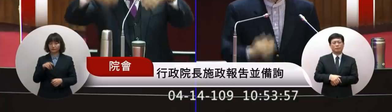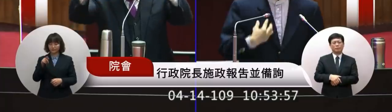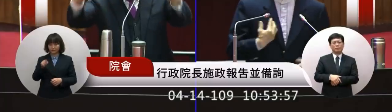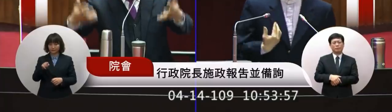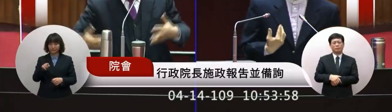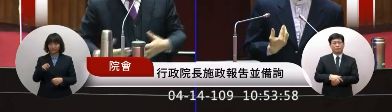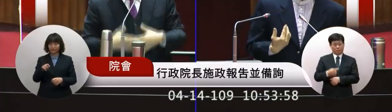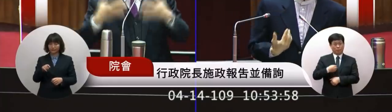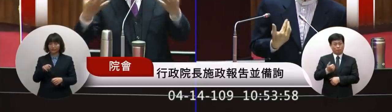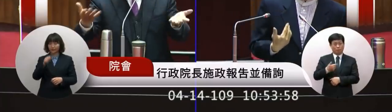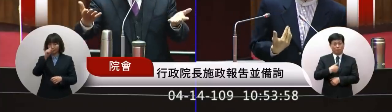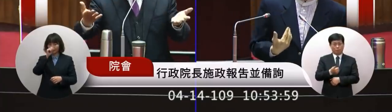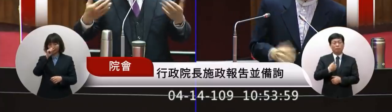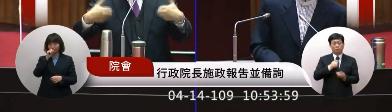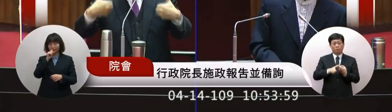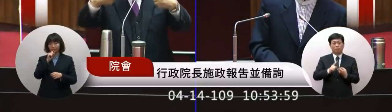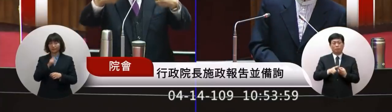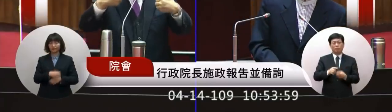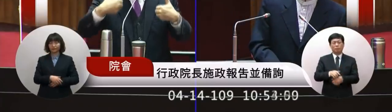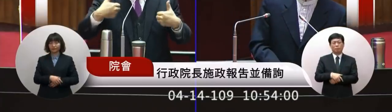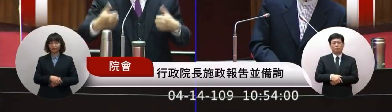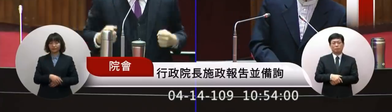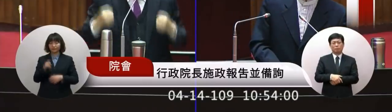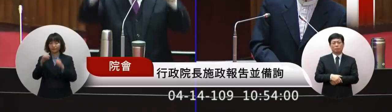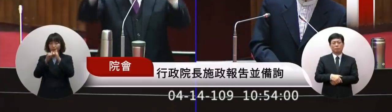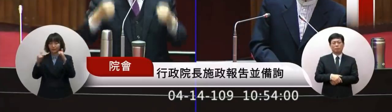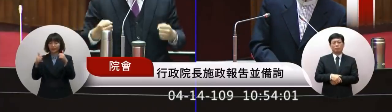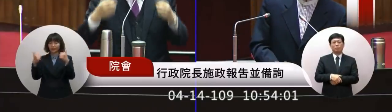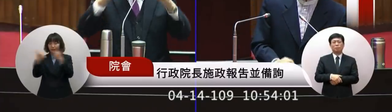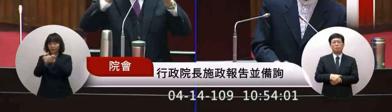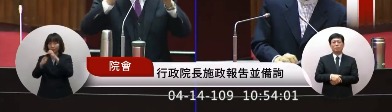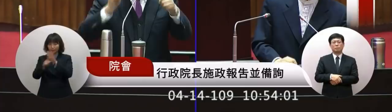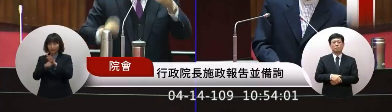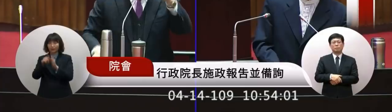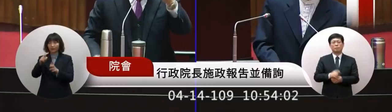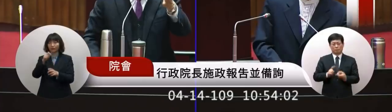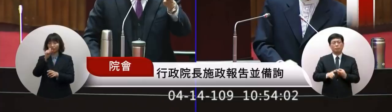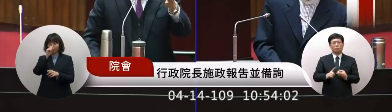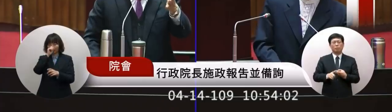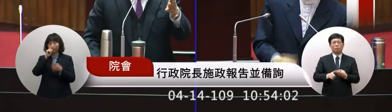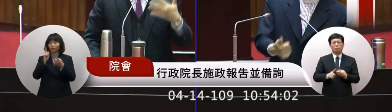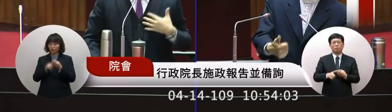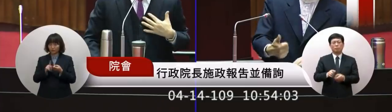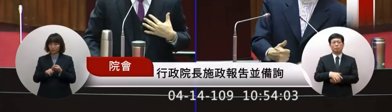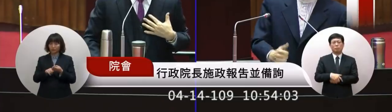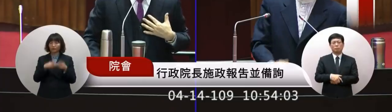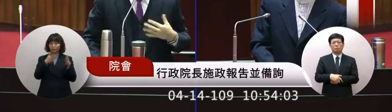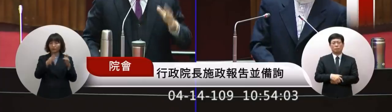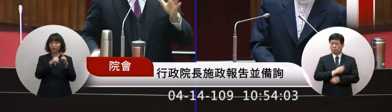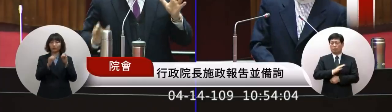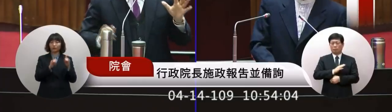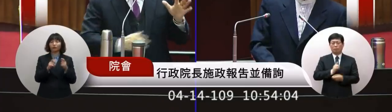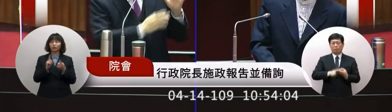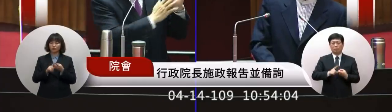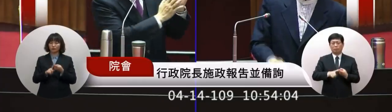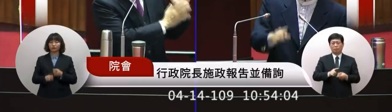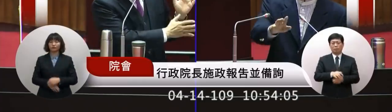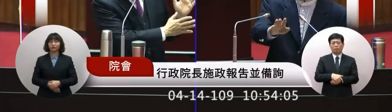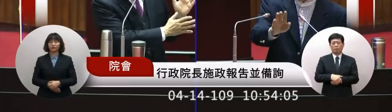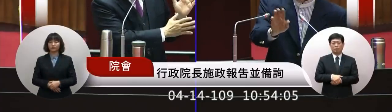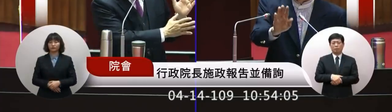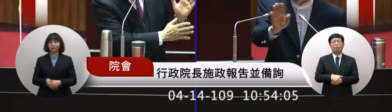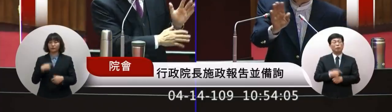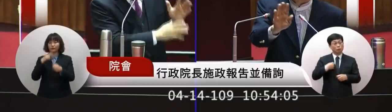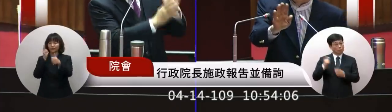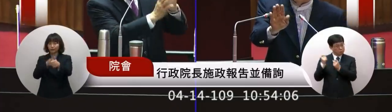你， 我好用嘛， 系啦，讲好， 好用。 民意代表尽量装好，这对啦， 因为 我 嘛做袂。对啊， 啊， 我